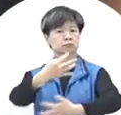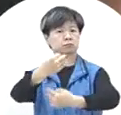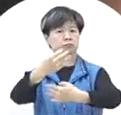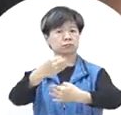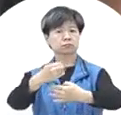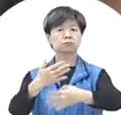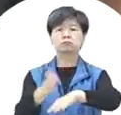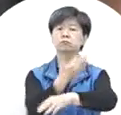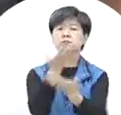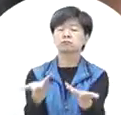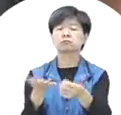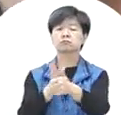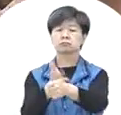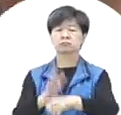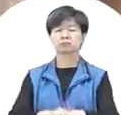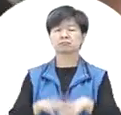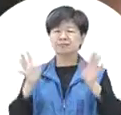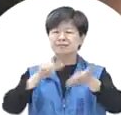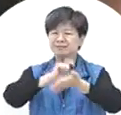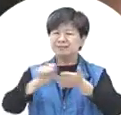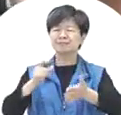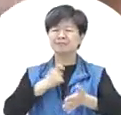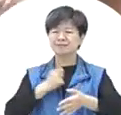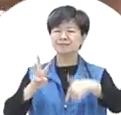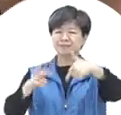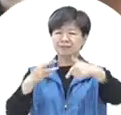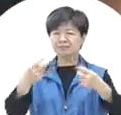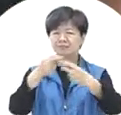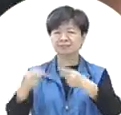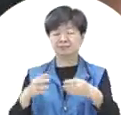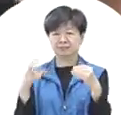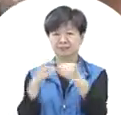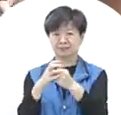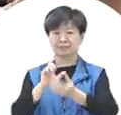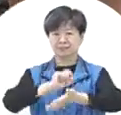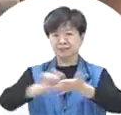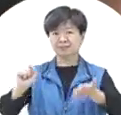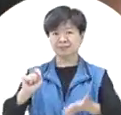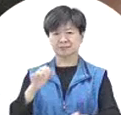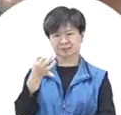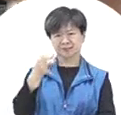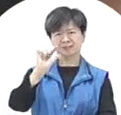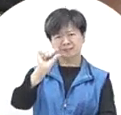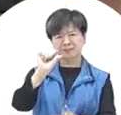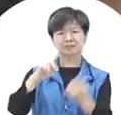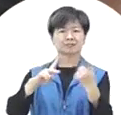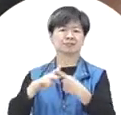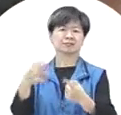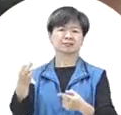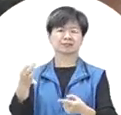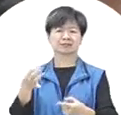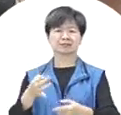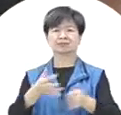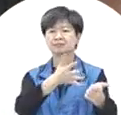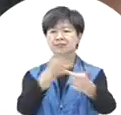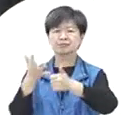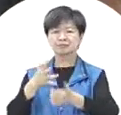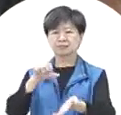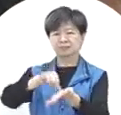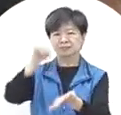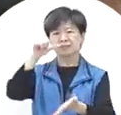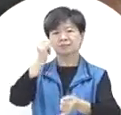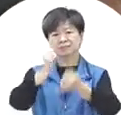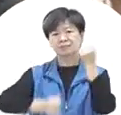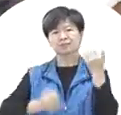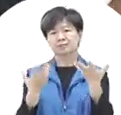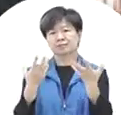修了？ 我们那时候就是招标要维修，但是因为我们用统包，因为金额非常小，没有人的招标，招了五次统包，统包 市